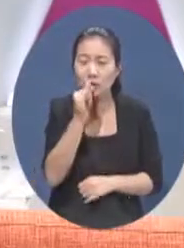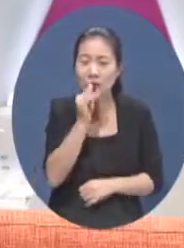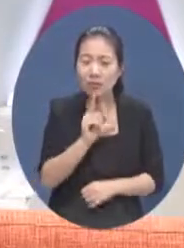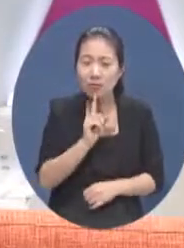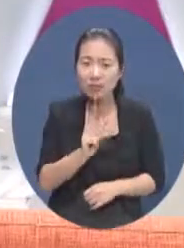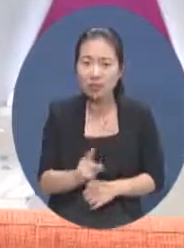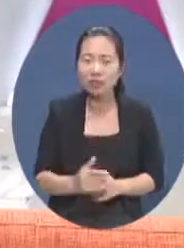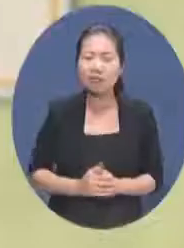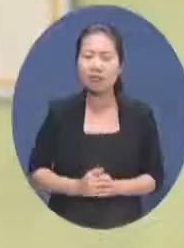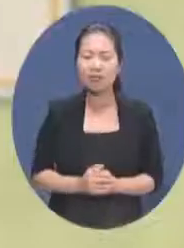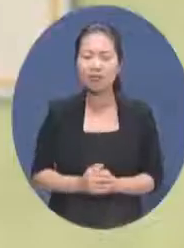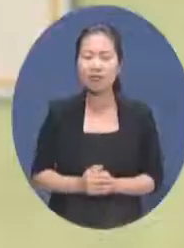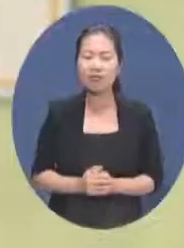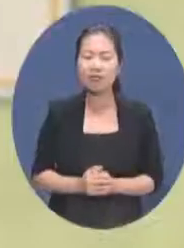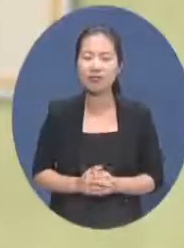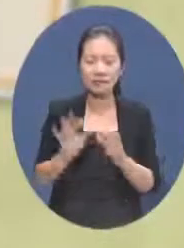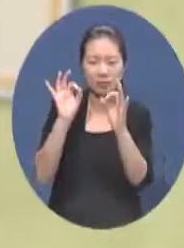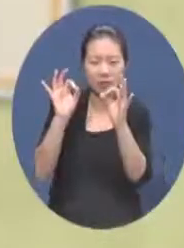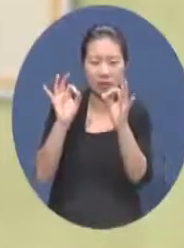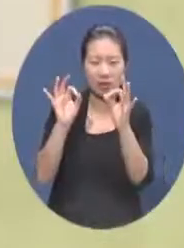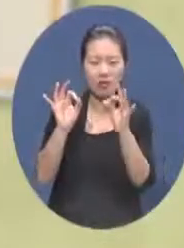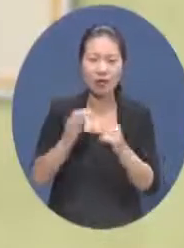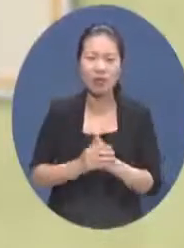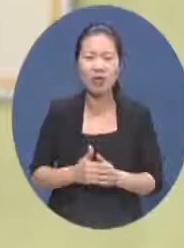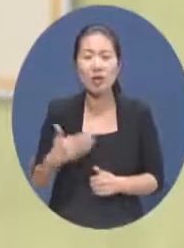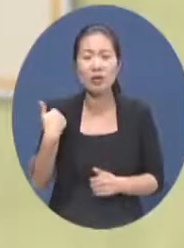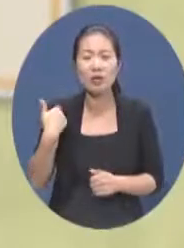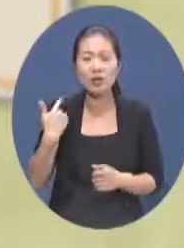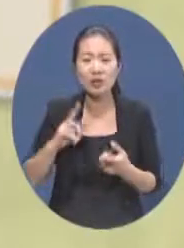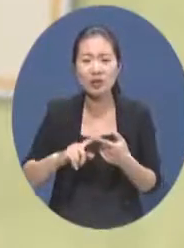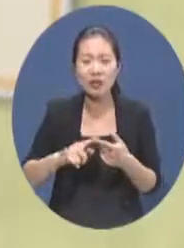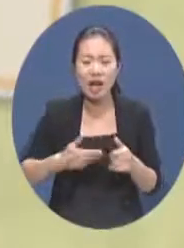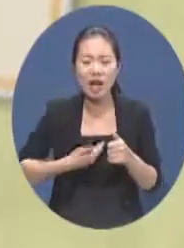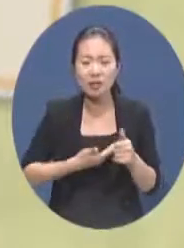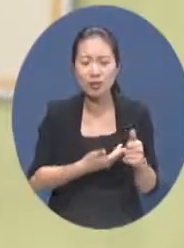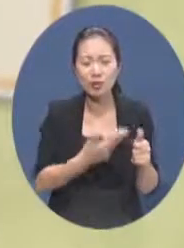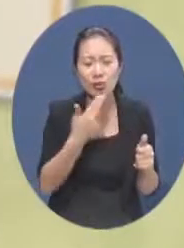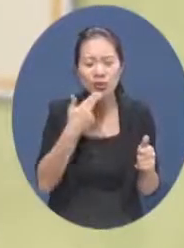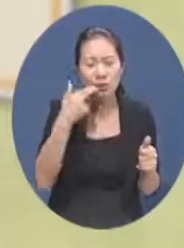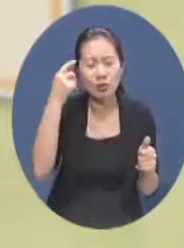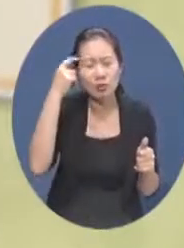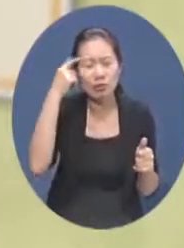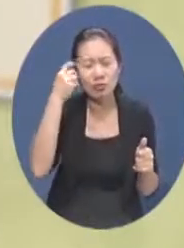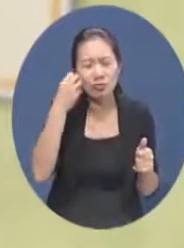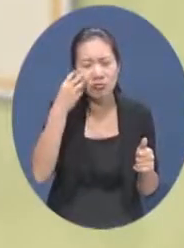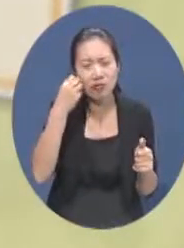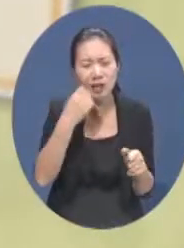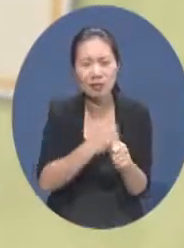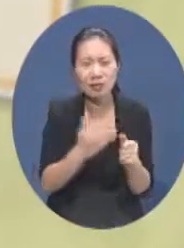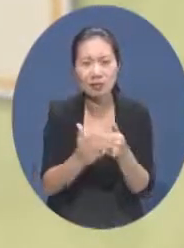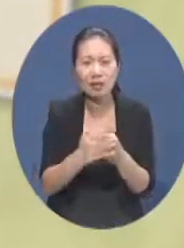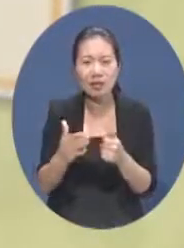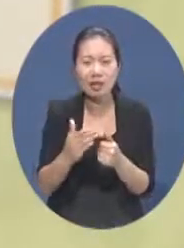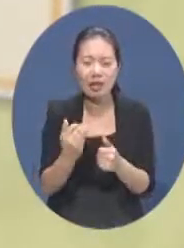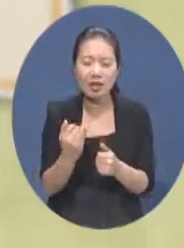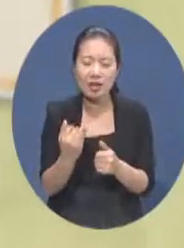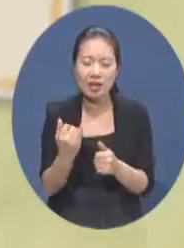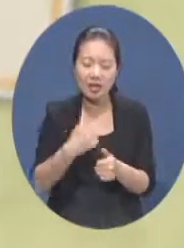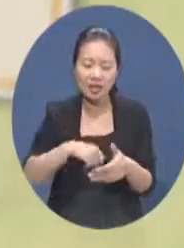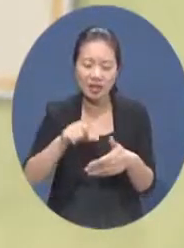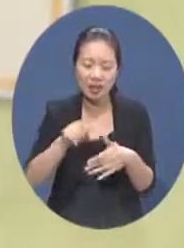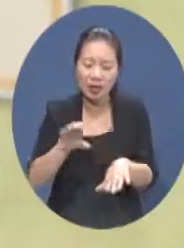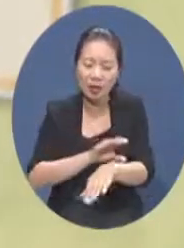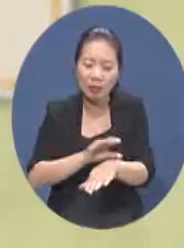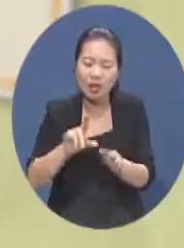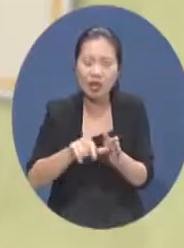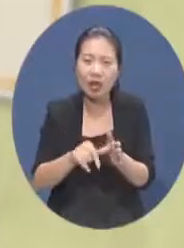부족하신데요. 보면서 왜 모르는 거를 알려주지 않을까라는 생각이 이제 드는 거죠. 그래서 아이가 컴퓨터를 막 할 때도